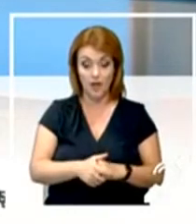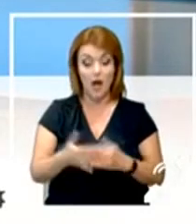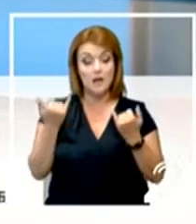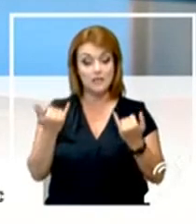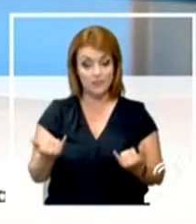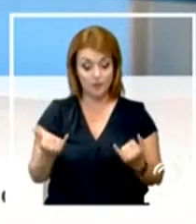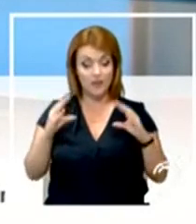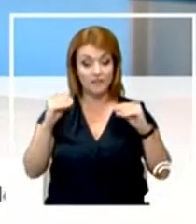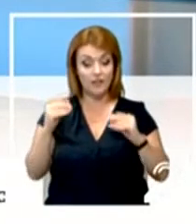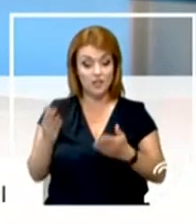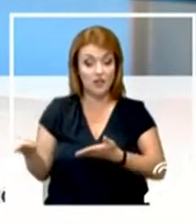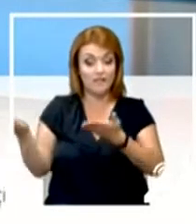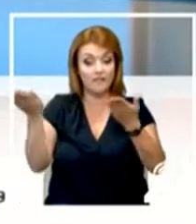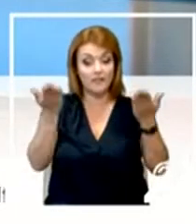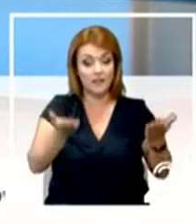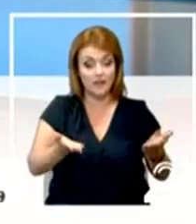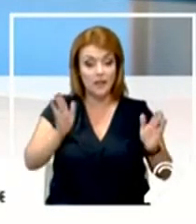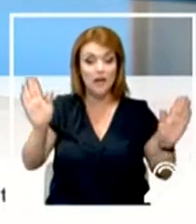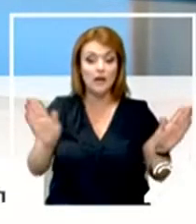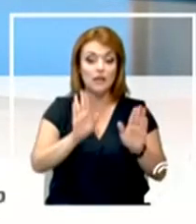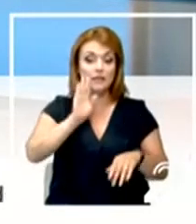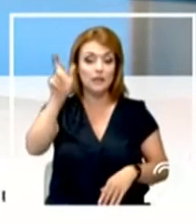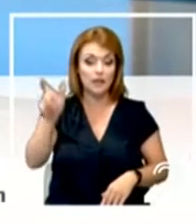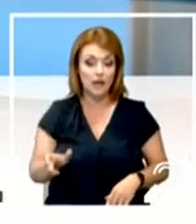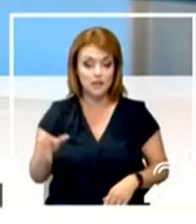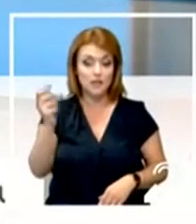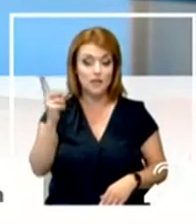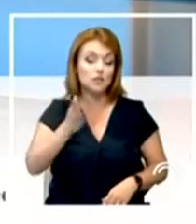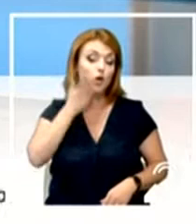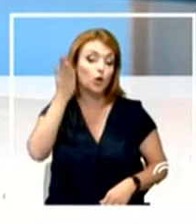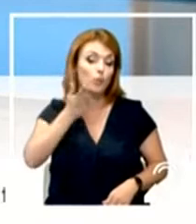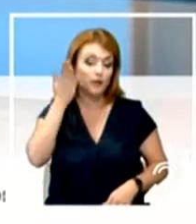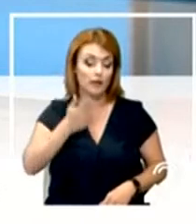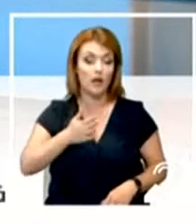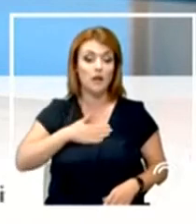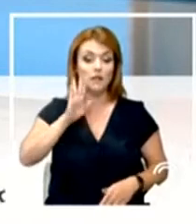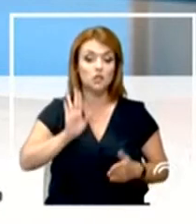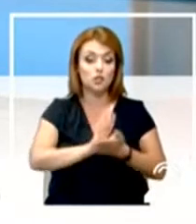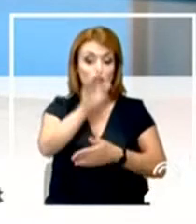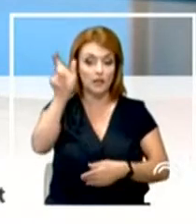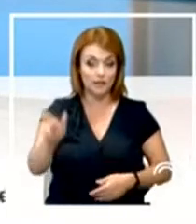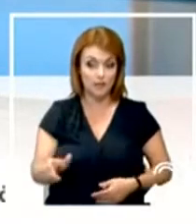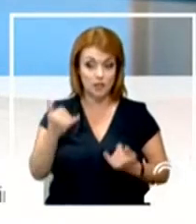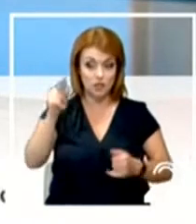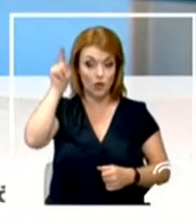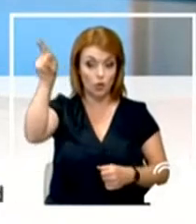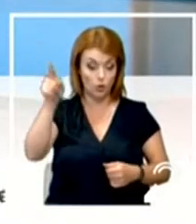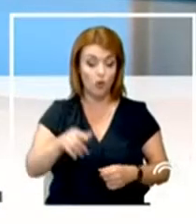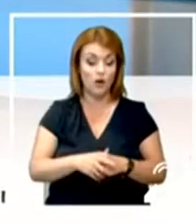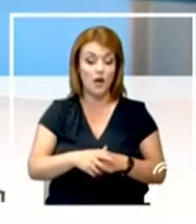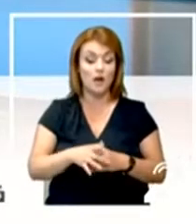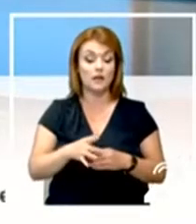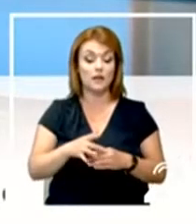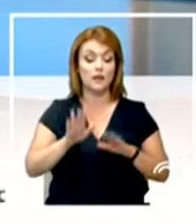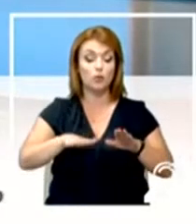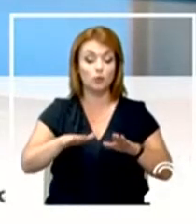invitata specială a seratei culturale. Colega noastră, Carina Müller, se află la Teatrul Național Satiricus Ion Luca Caragiale și ne spune mai